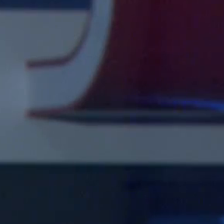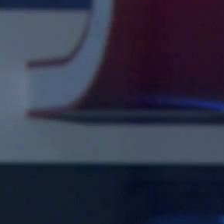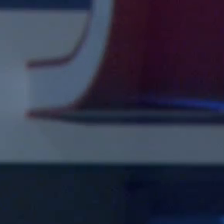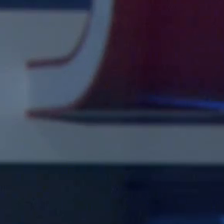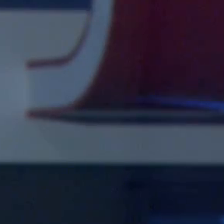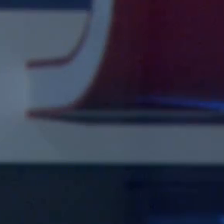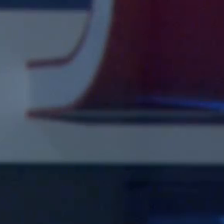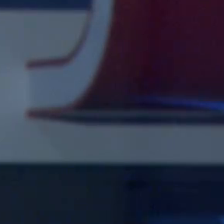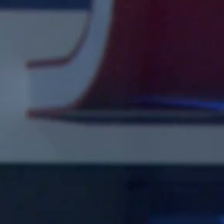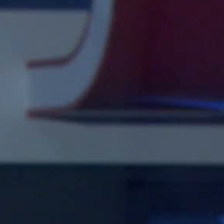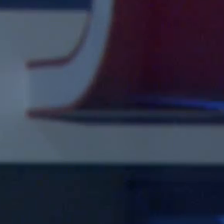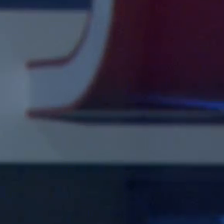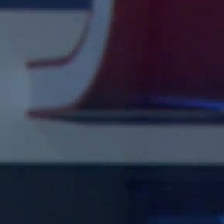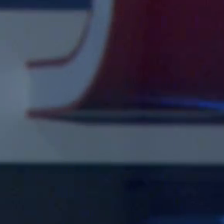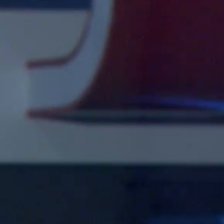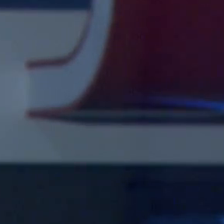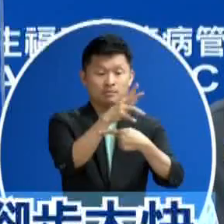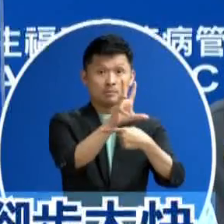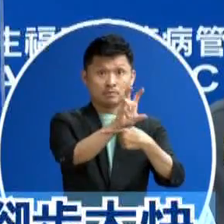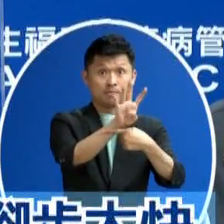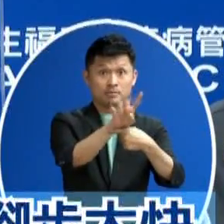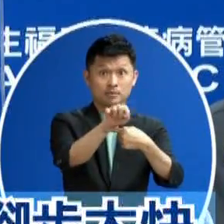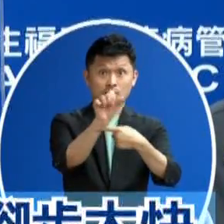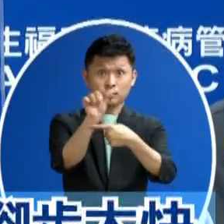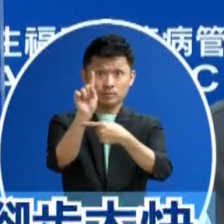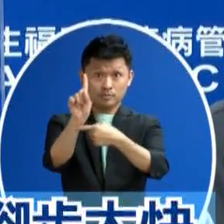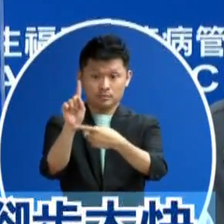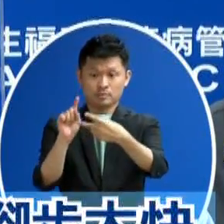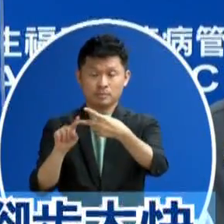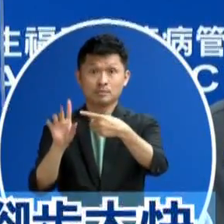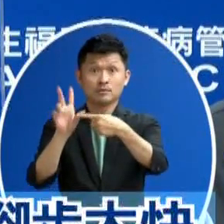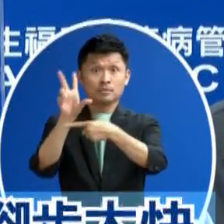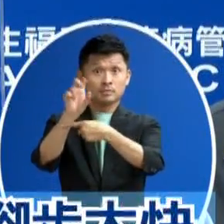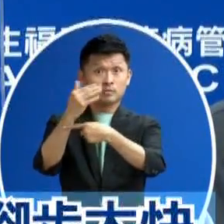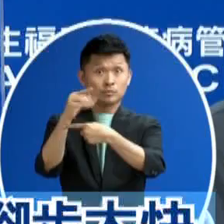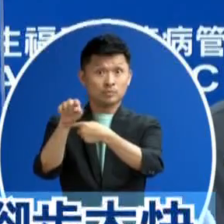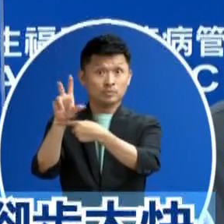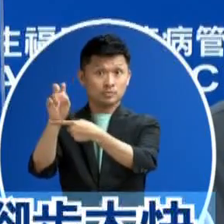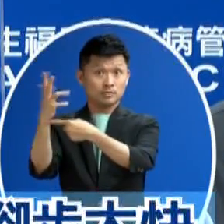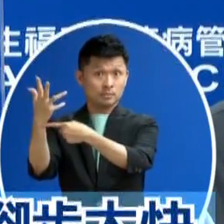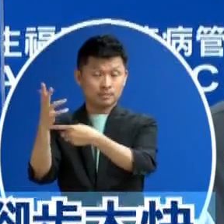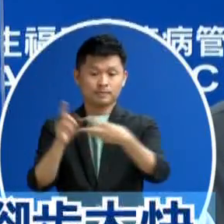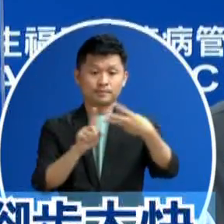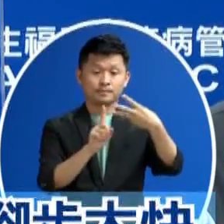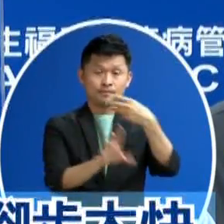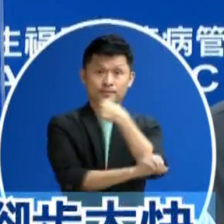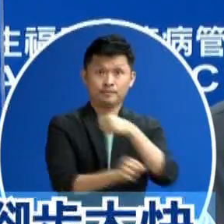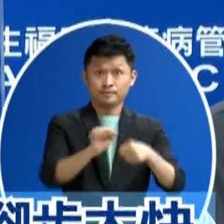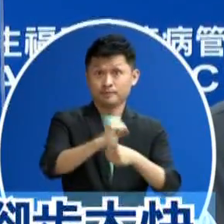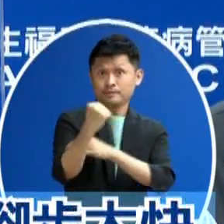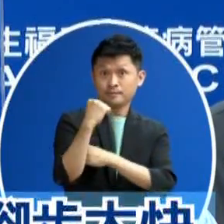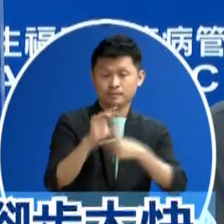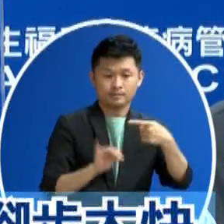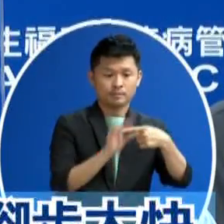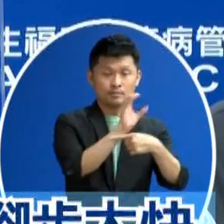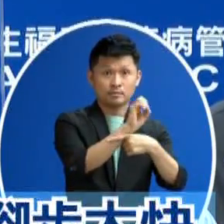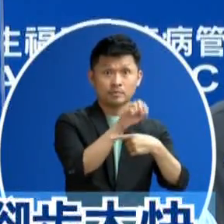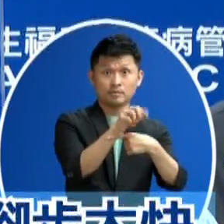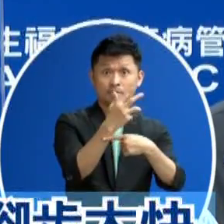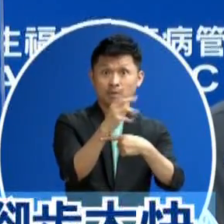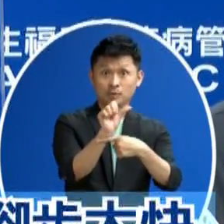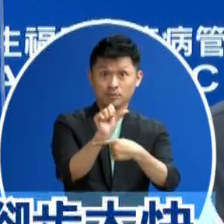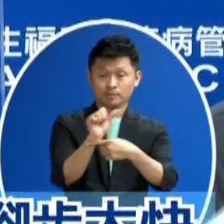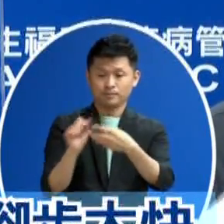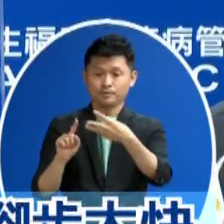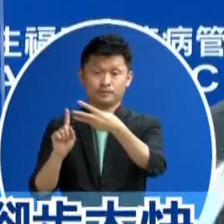疫情升温，卫福部18号起提供公费台湾新冠一号给确诊者使用，全台大缺货，不少民众